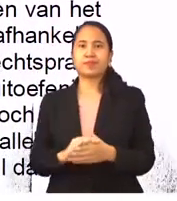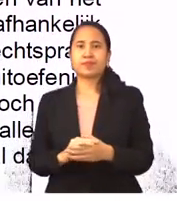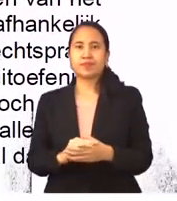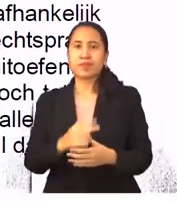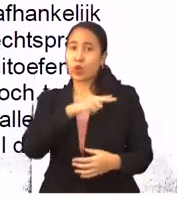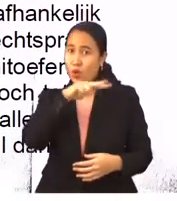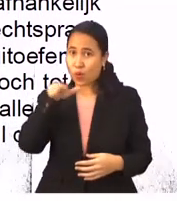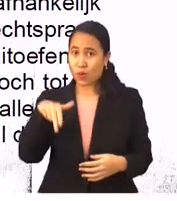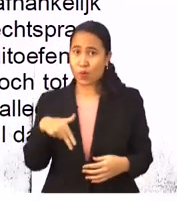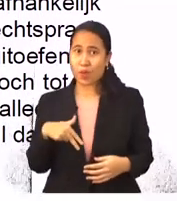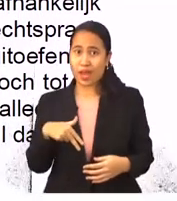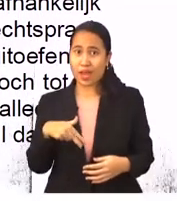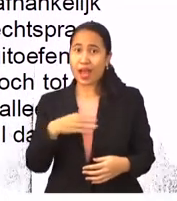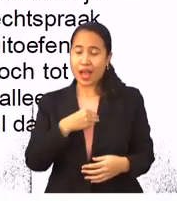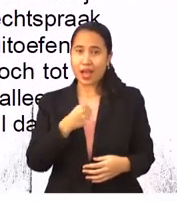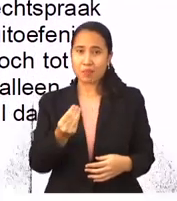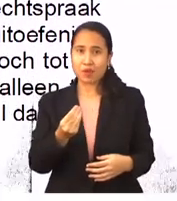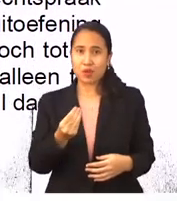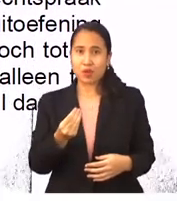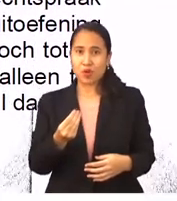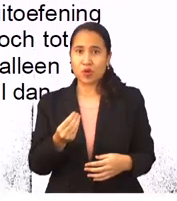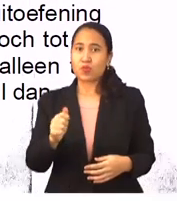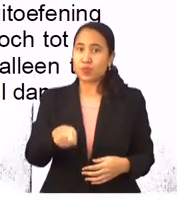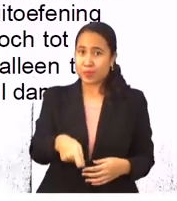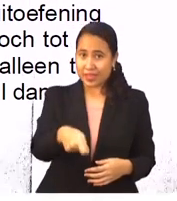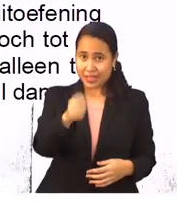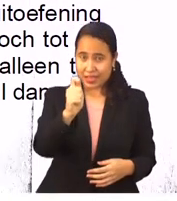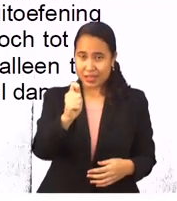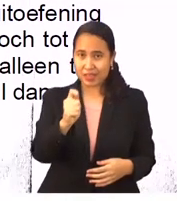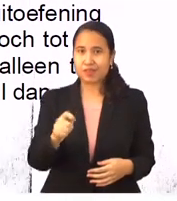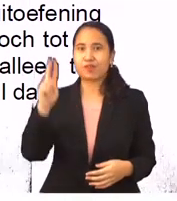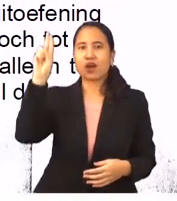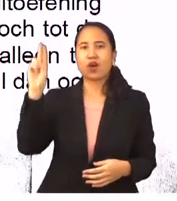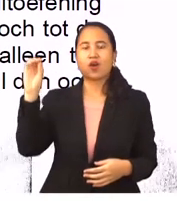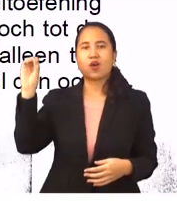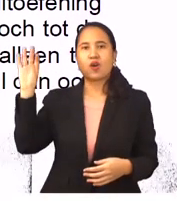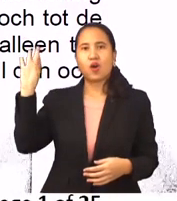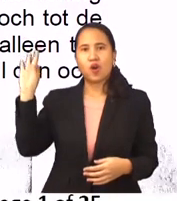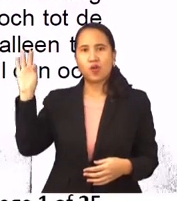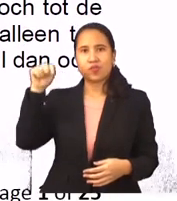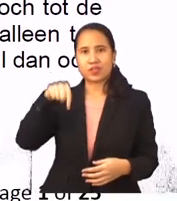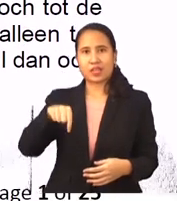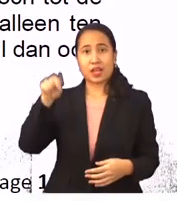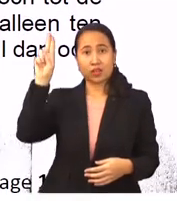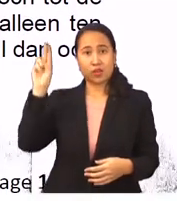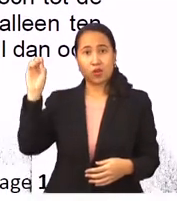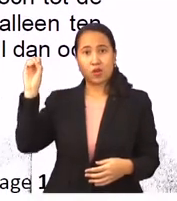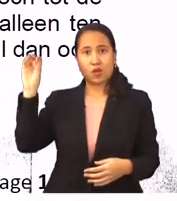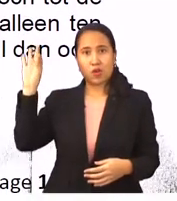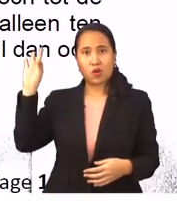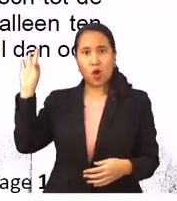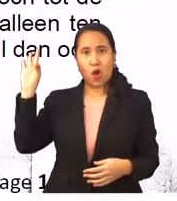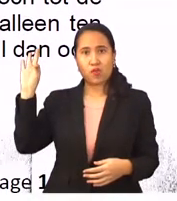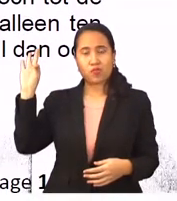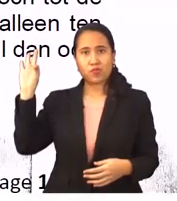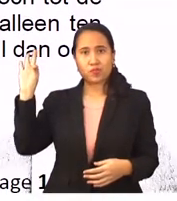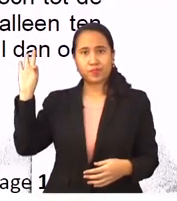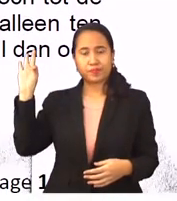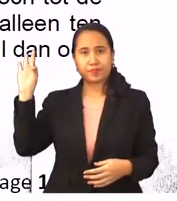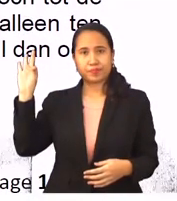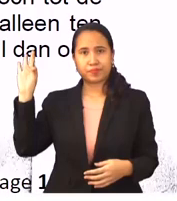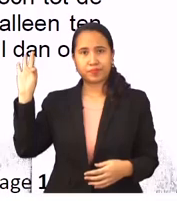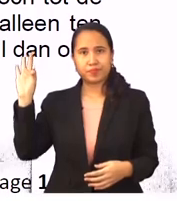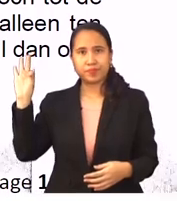We hebben het over de instelling van het constitutioneel hof. Het constitutioneel hof, hiernaar te noemen het hof, is